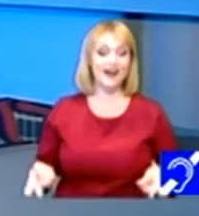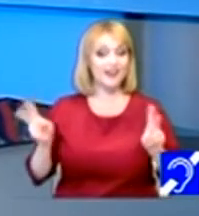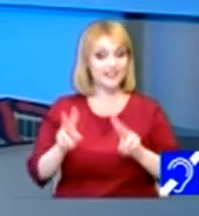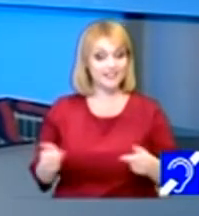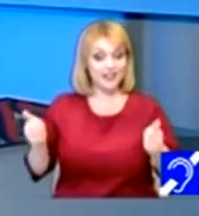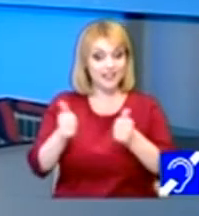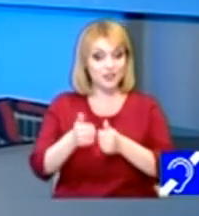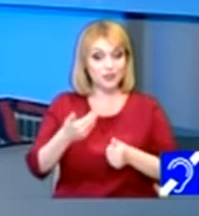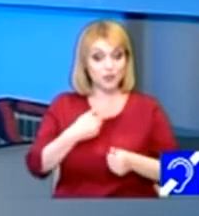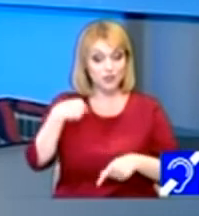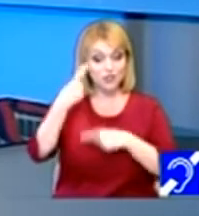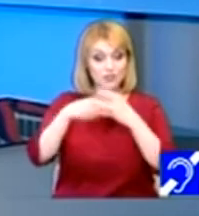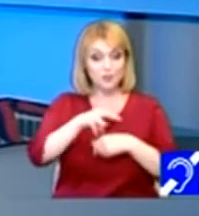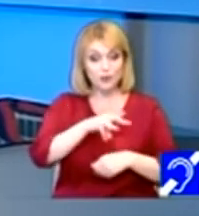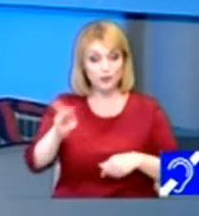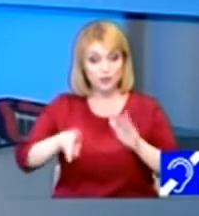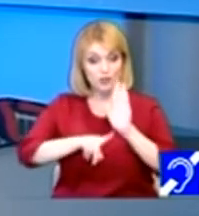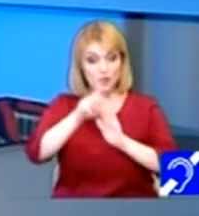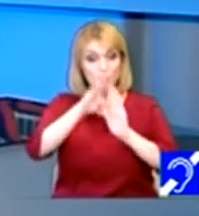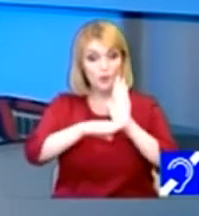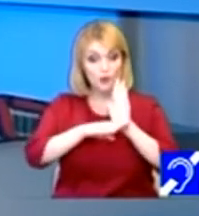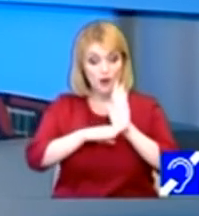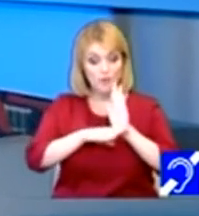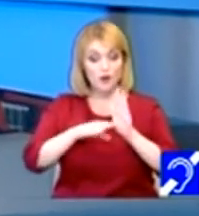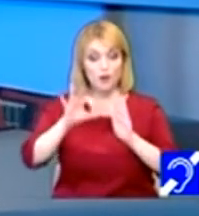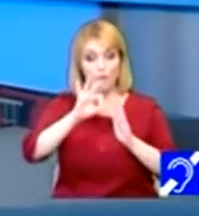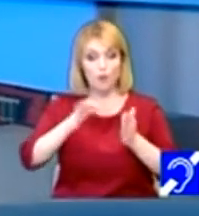cu TVR Moldova, unde în câteva minute începe emisiunea Punctul pe Azi.